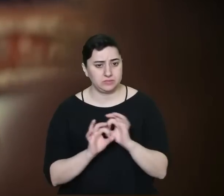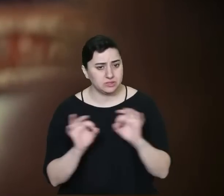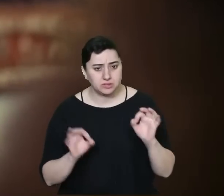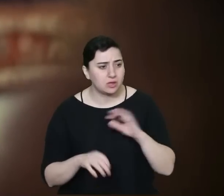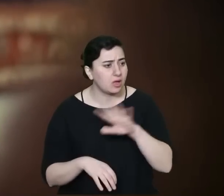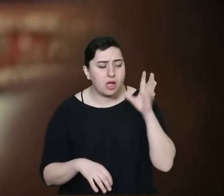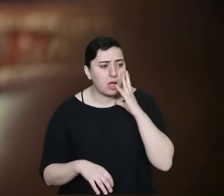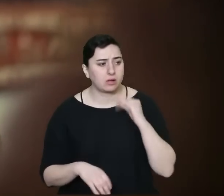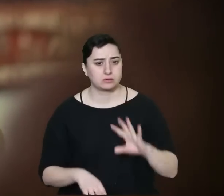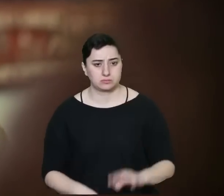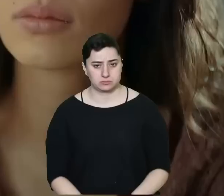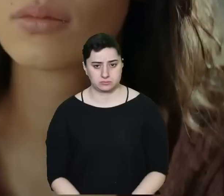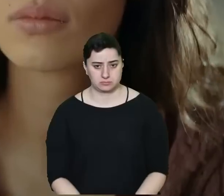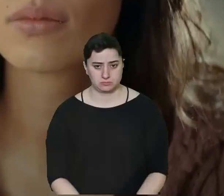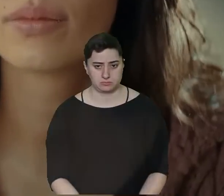Hiçbir şey de anlamıyorum.